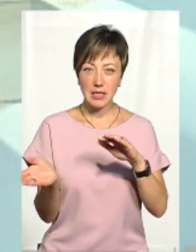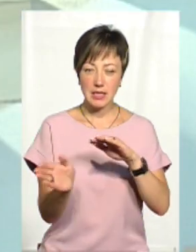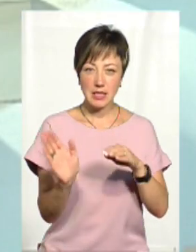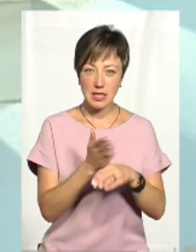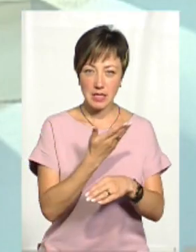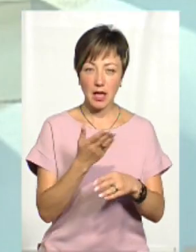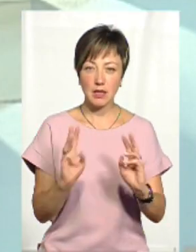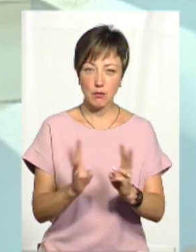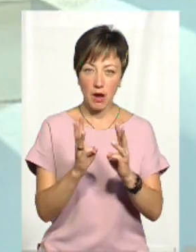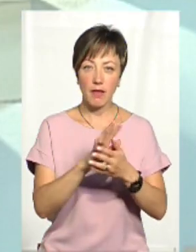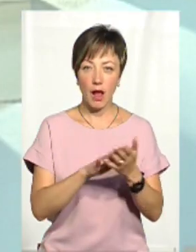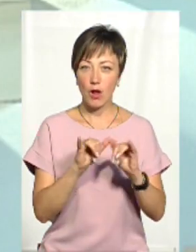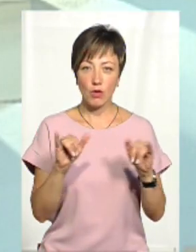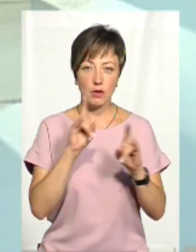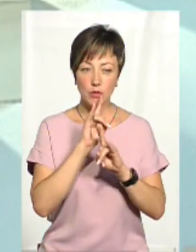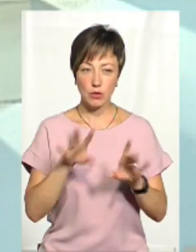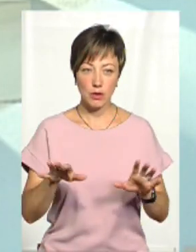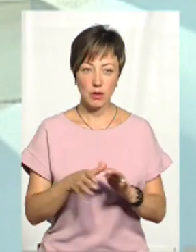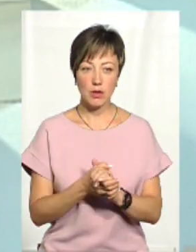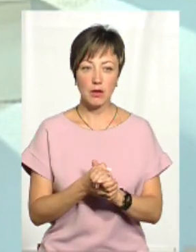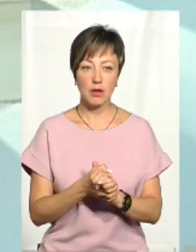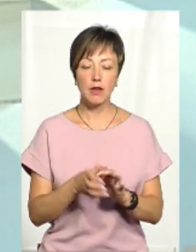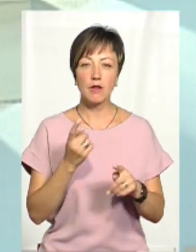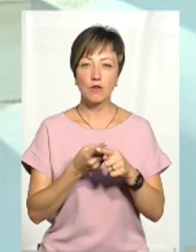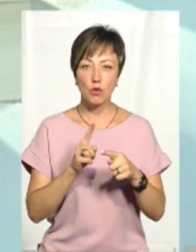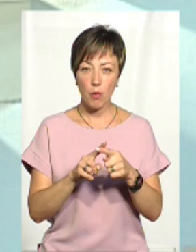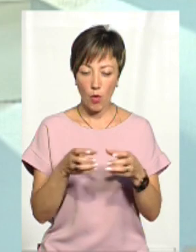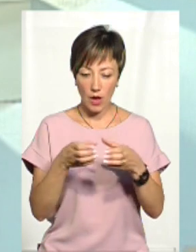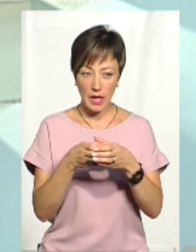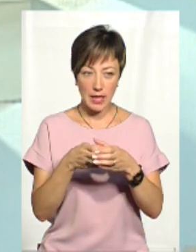спалювати, далі розвитку не набуде. Тобто в цьому гнізді